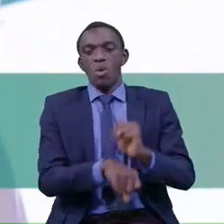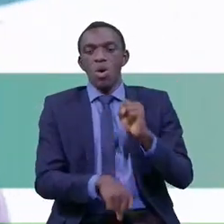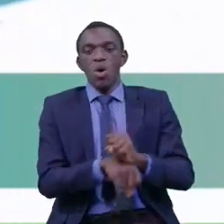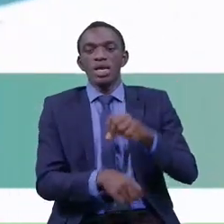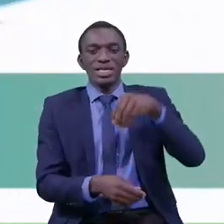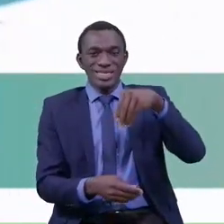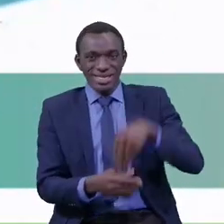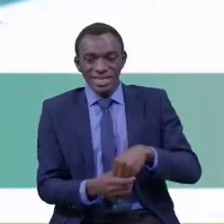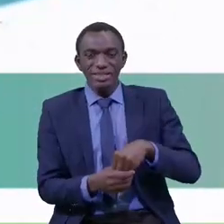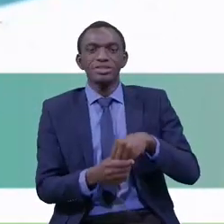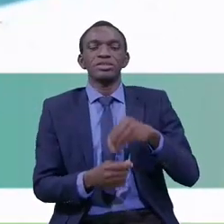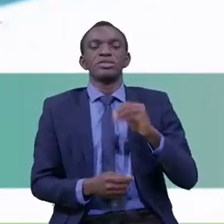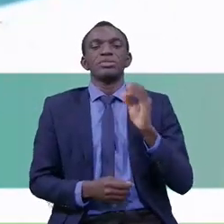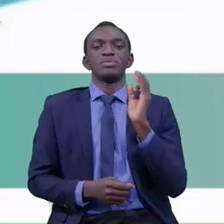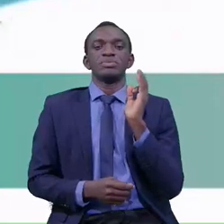de grâce